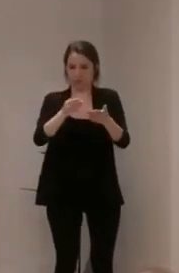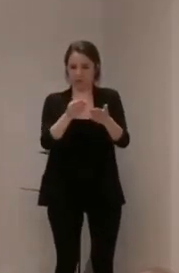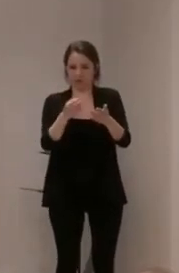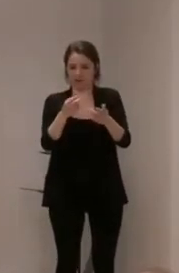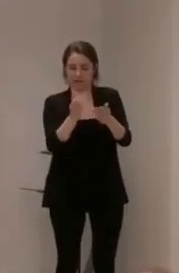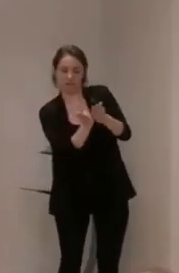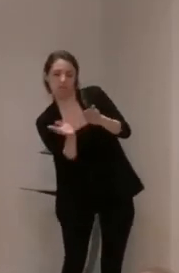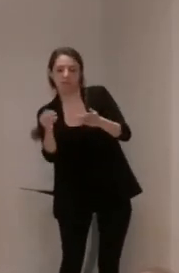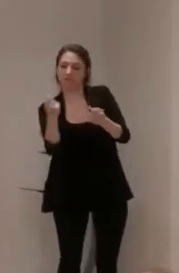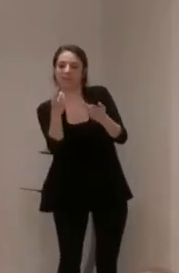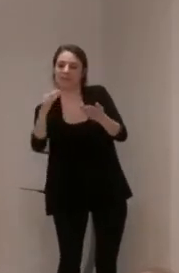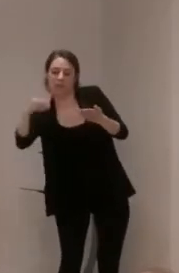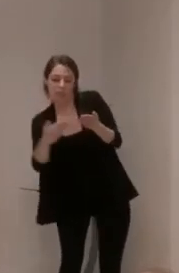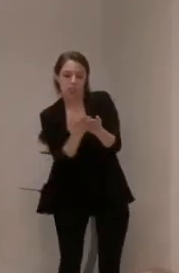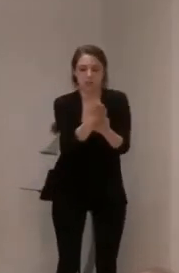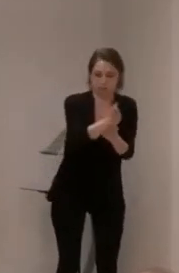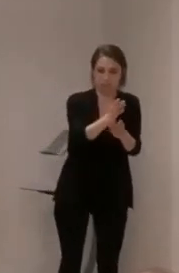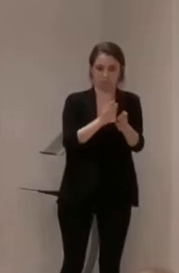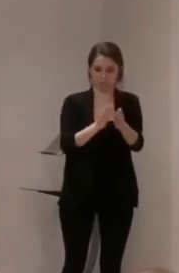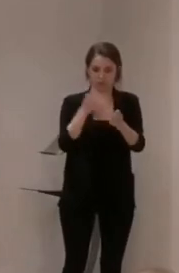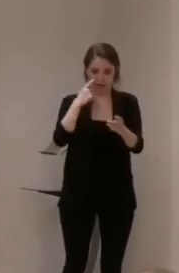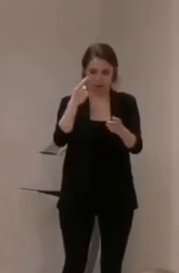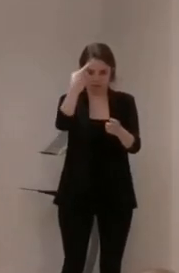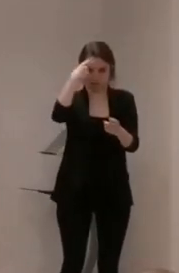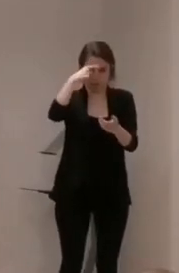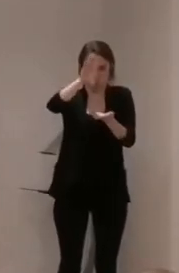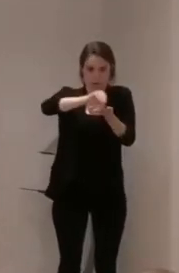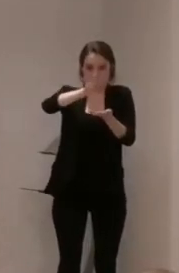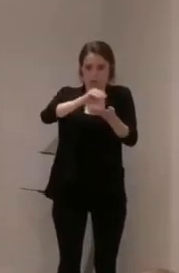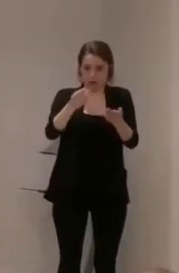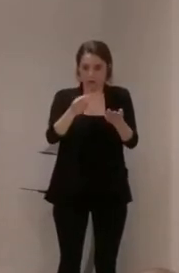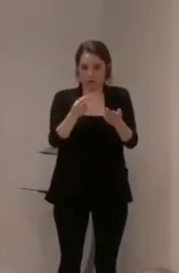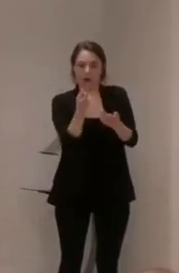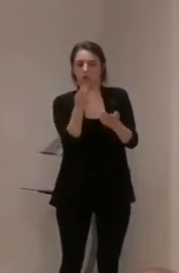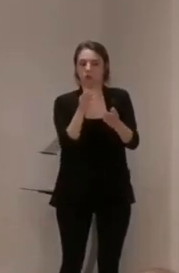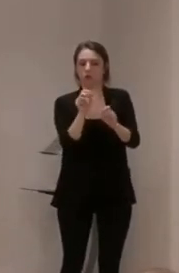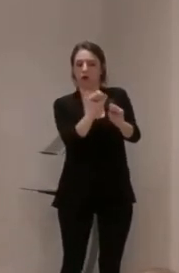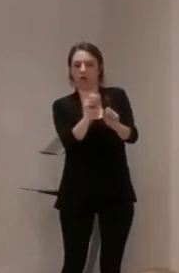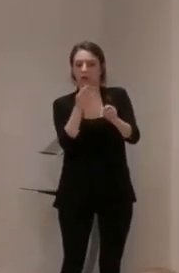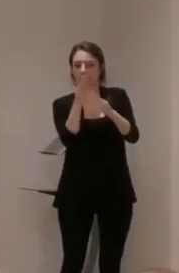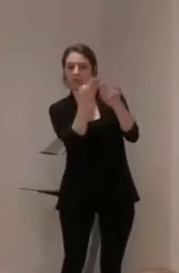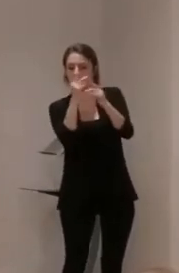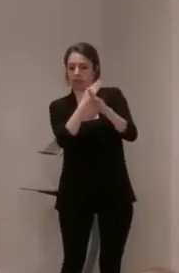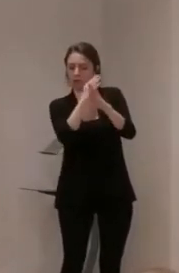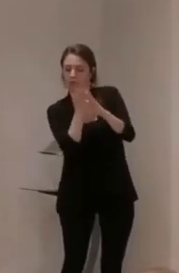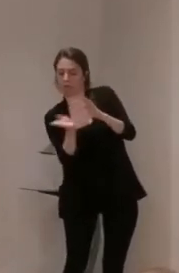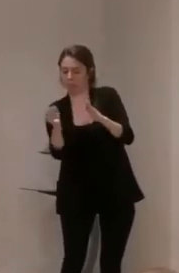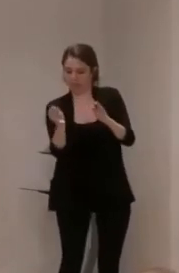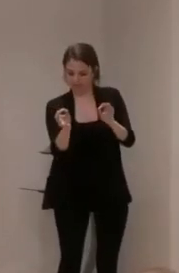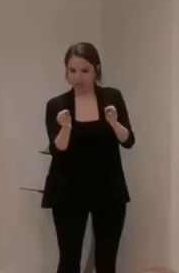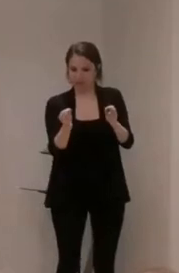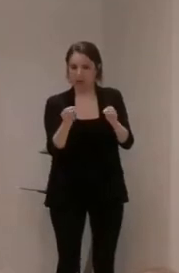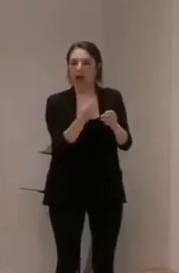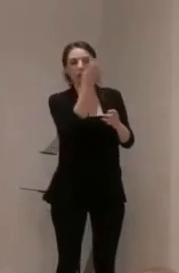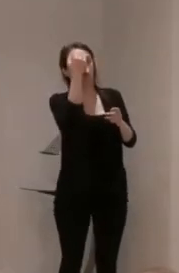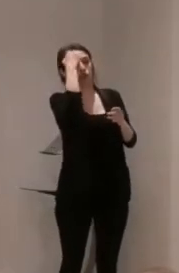dir-ho així, corregida. Hi ha memòries que han estat ocultades, memòries que han estat rellegides, memòries que